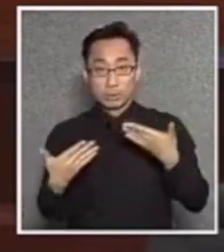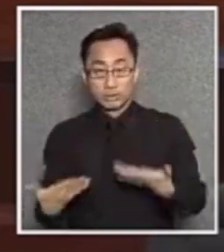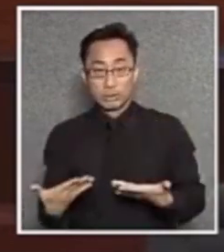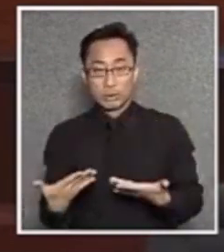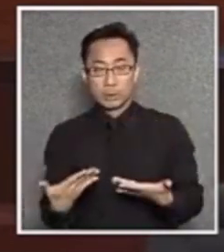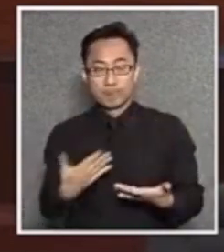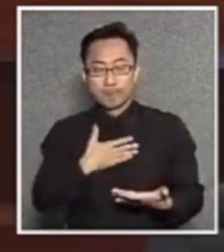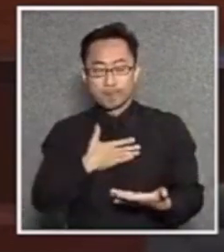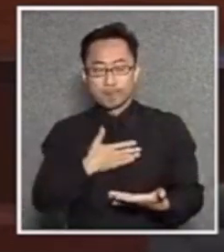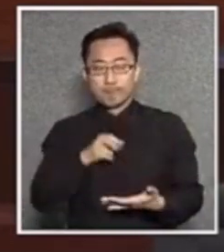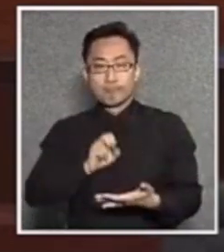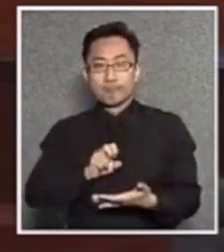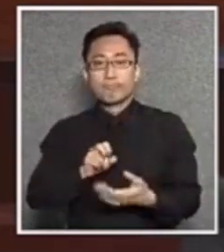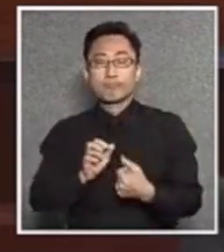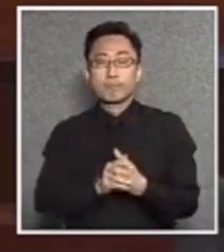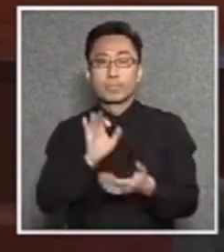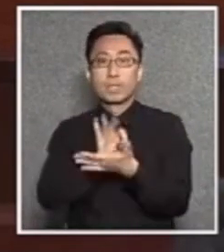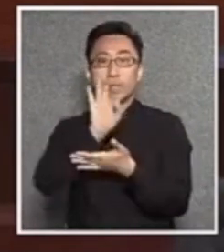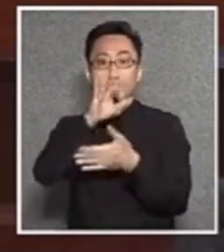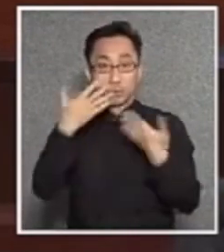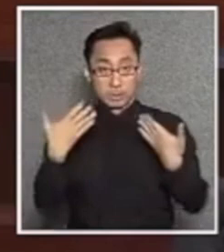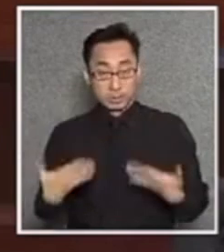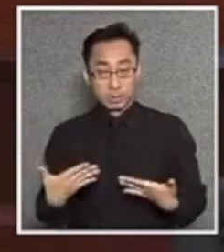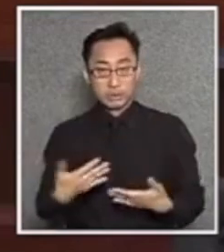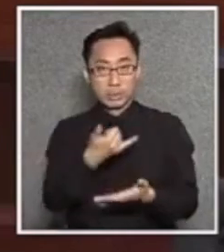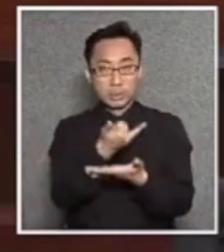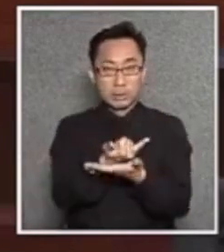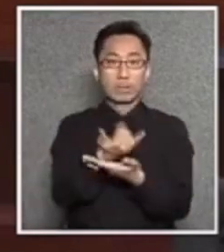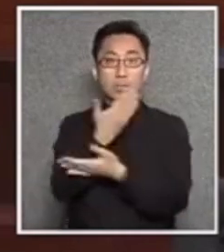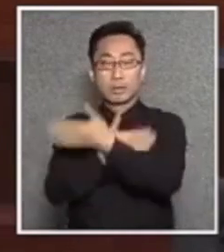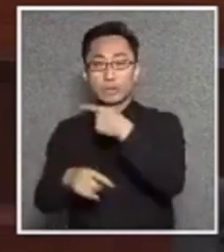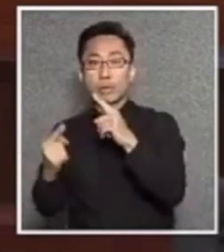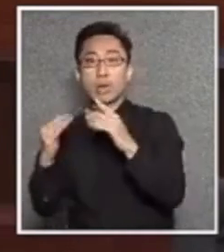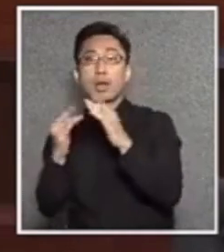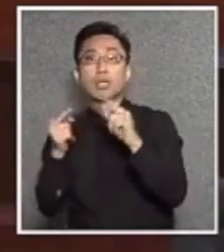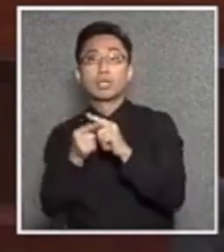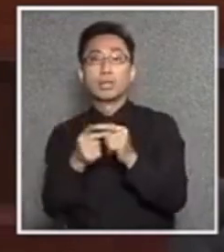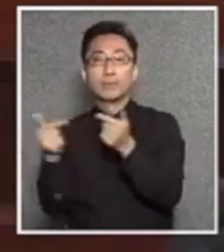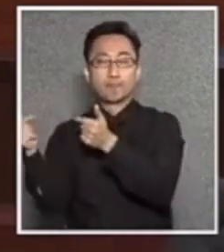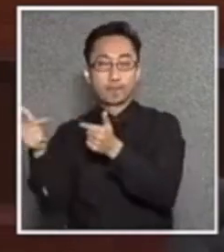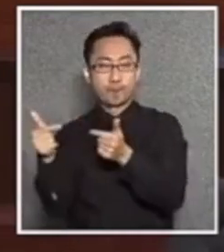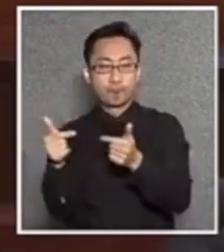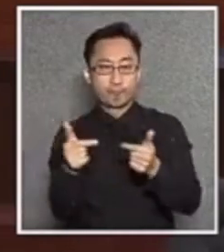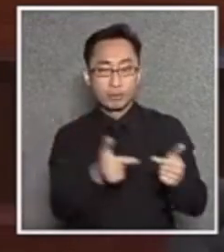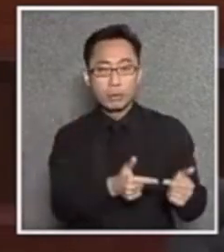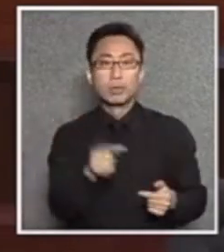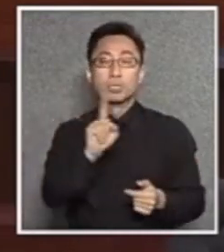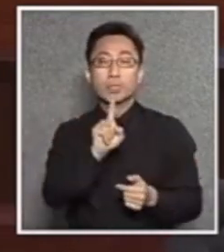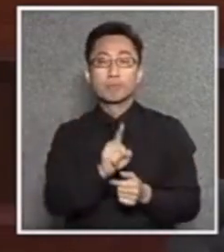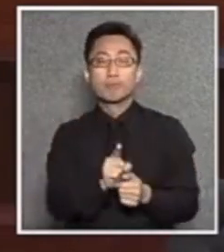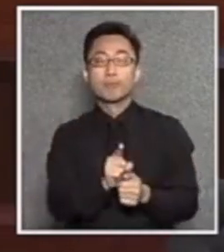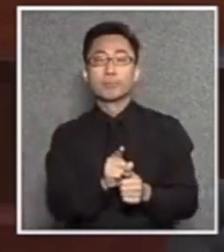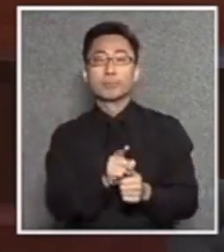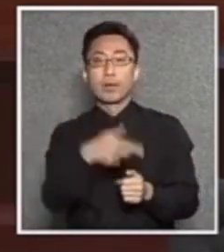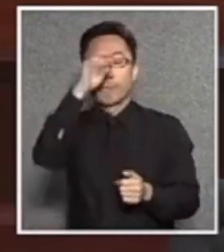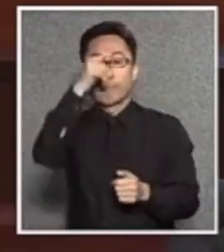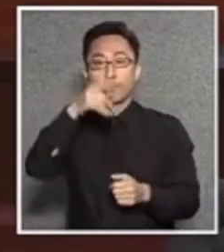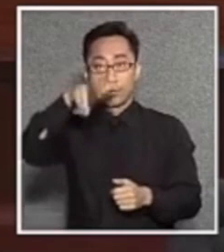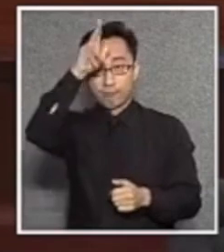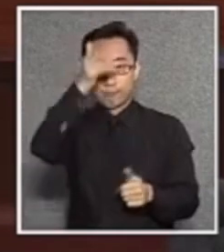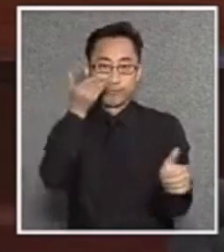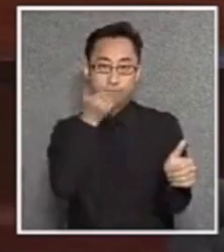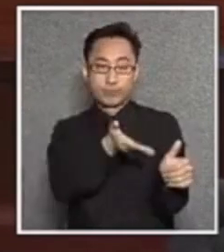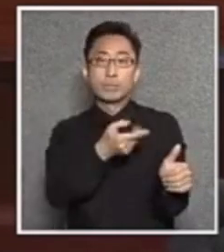霾。三年後的今日，死傷者家屬依然鍥而不捨，要向菲律賓政府討回公